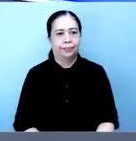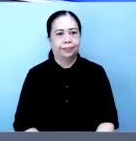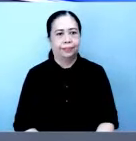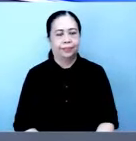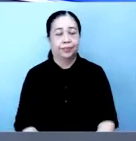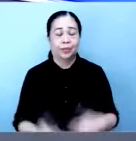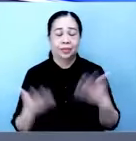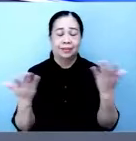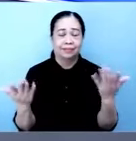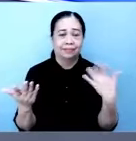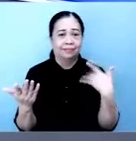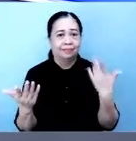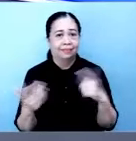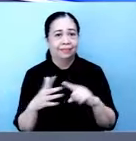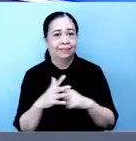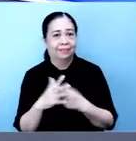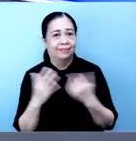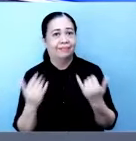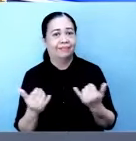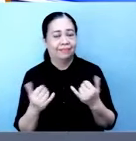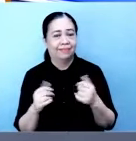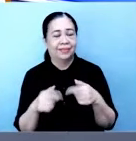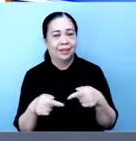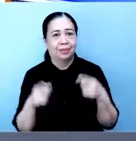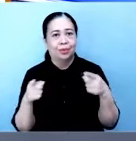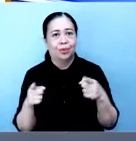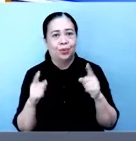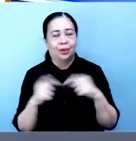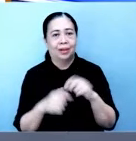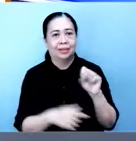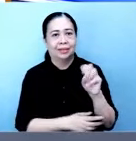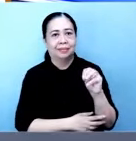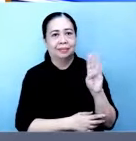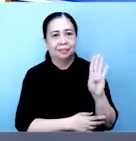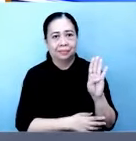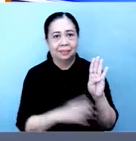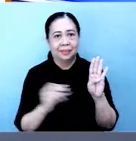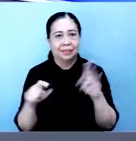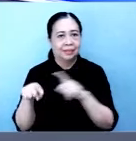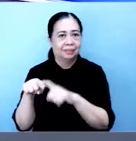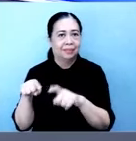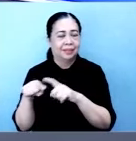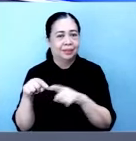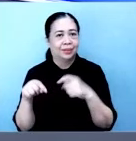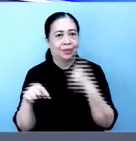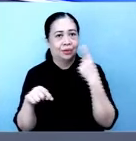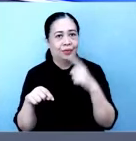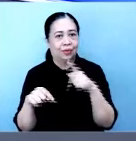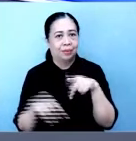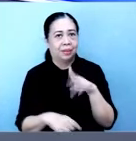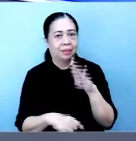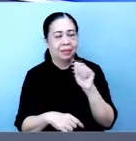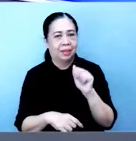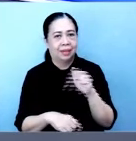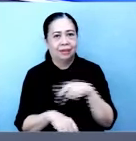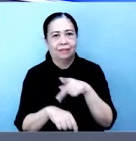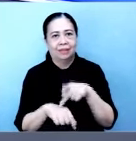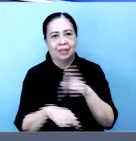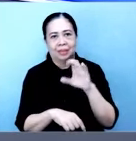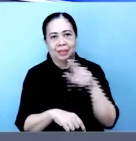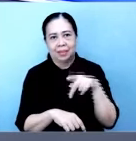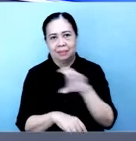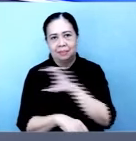What's up mga kapatid? Simula na tonight ang Game 1 ng bakbakan ng San Miguel Beermen at Meralco Bolts para sa PBA Philippine Cup